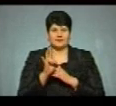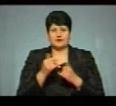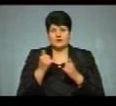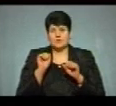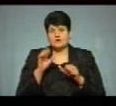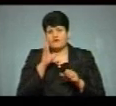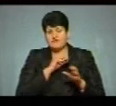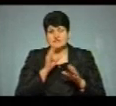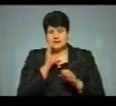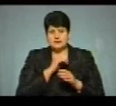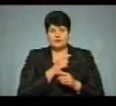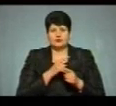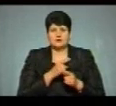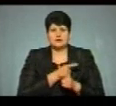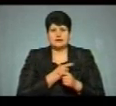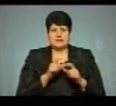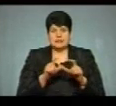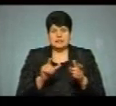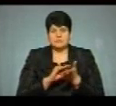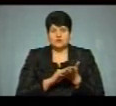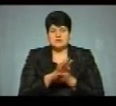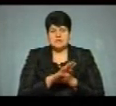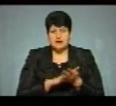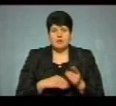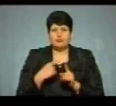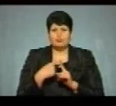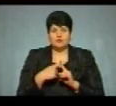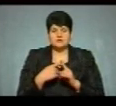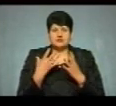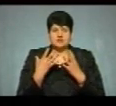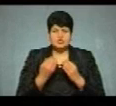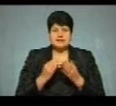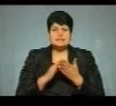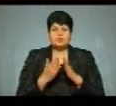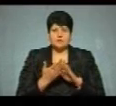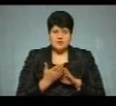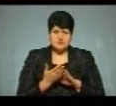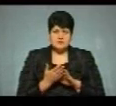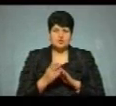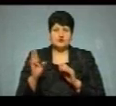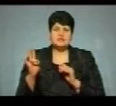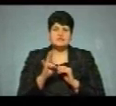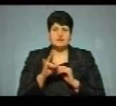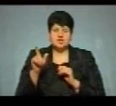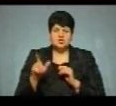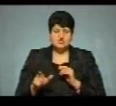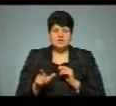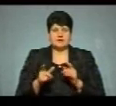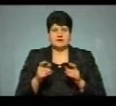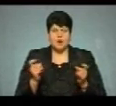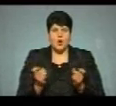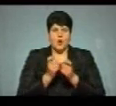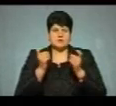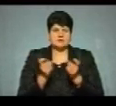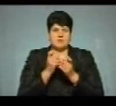встигну до більнішого, напишу заяву. Плюс ще така ситуація, що священник розпалює міжконфесійну війну. Це